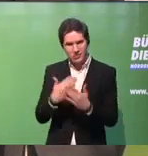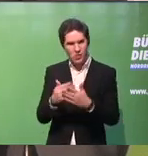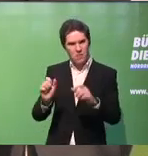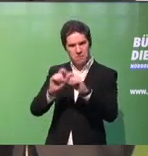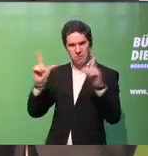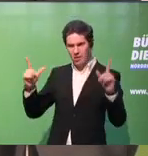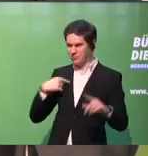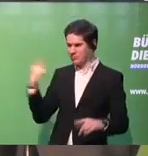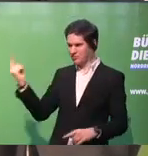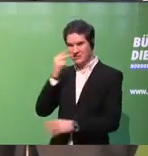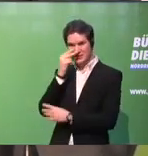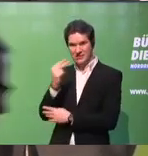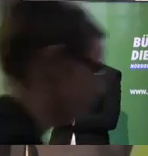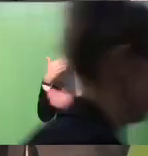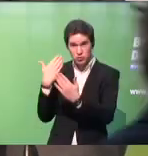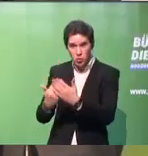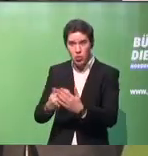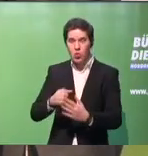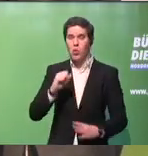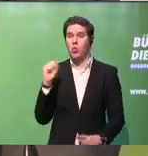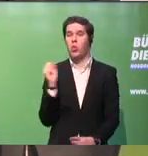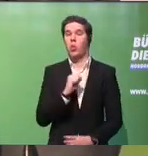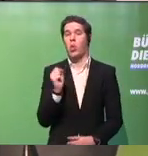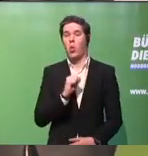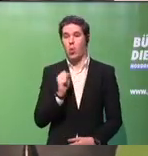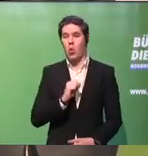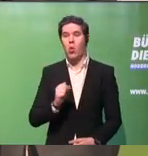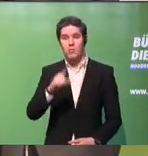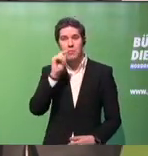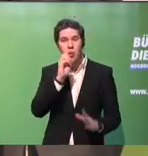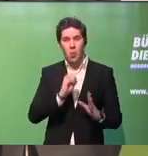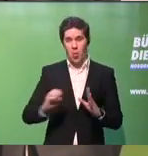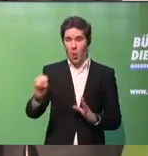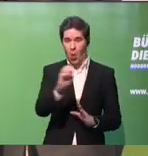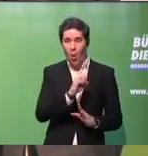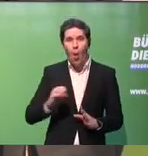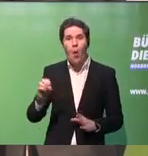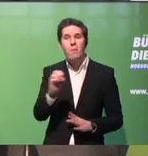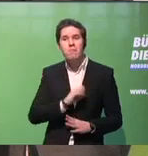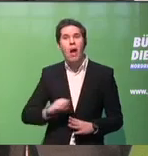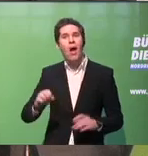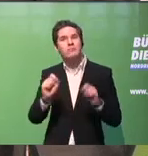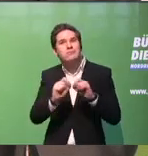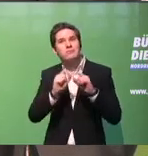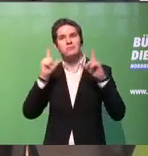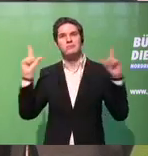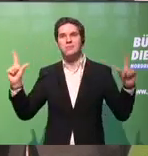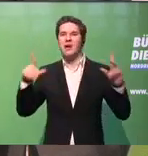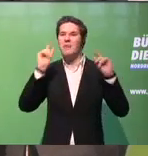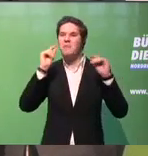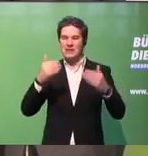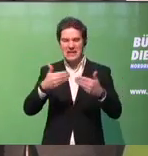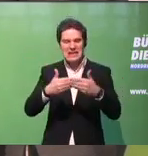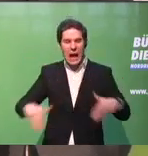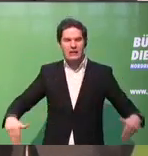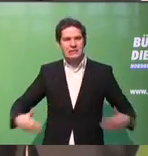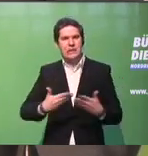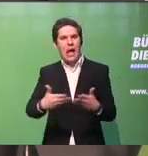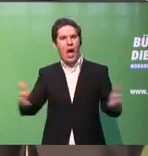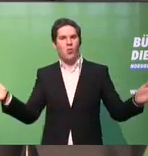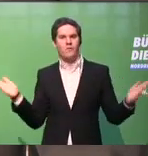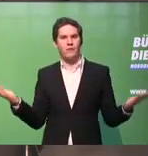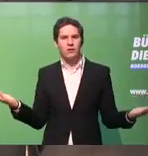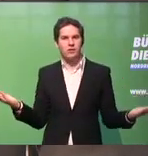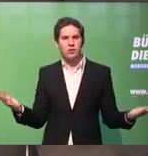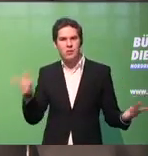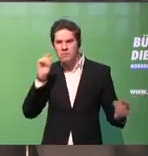fand ich sehr stark, dieses Bild von Europa, das doch eigentlich dafür stehen sollte, Grenzen zu überwinden und